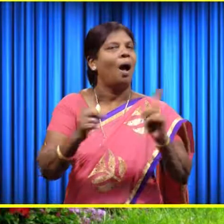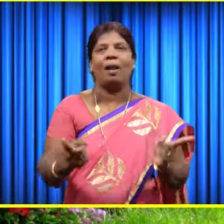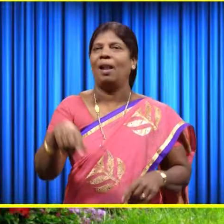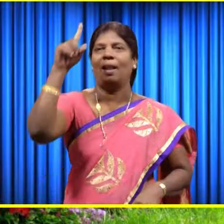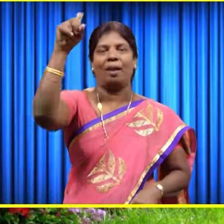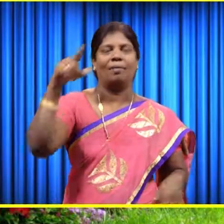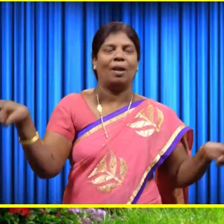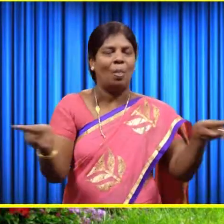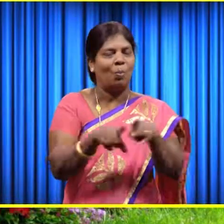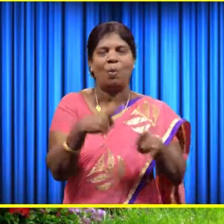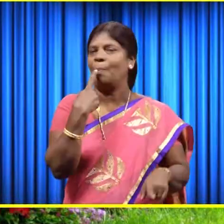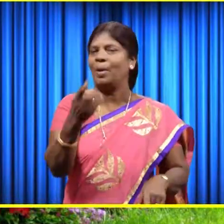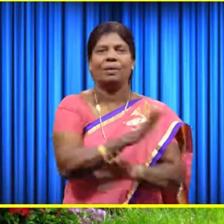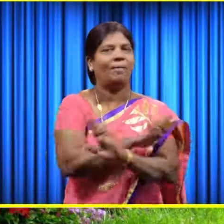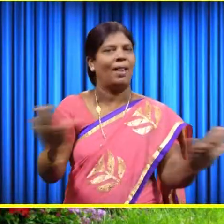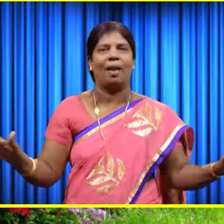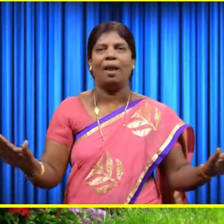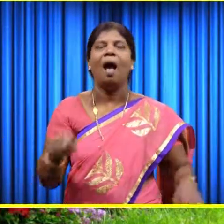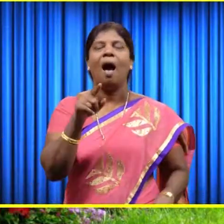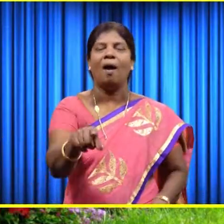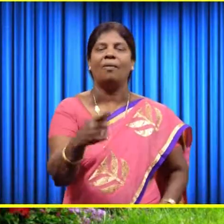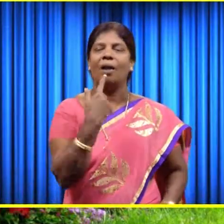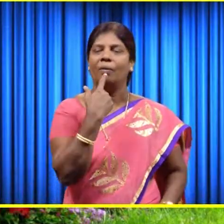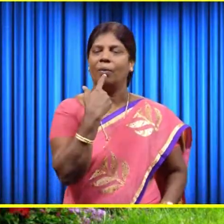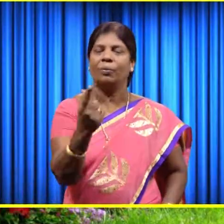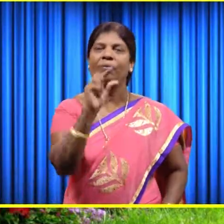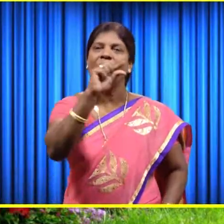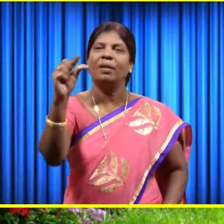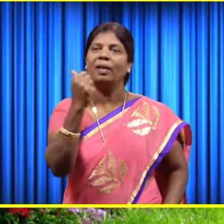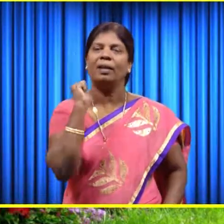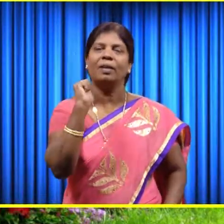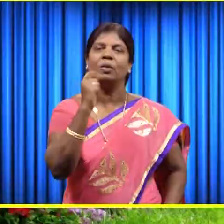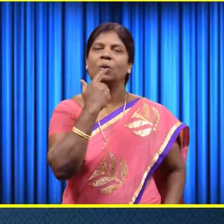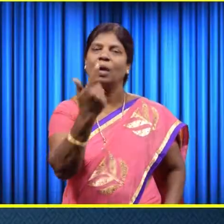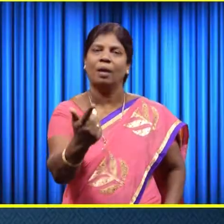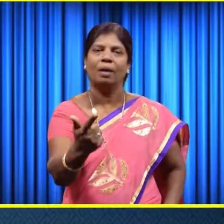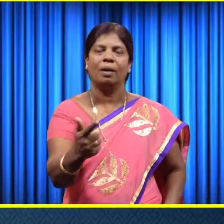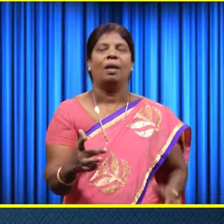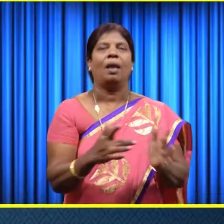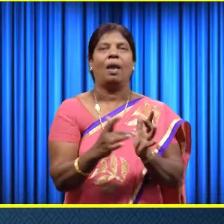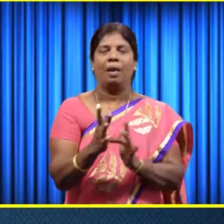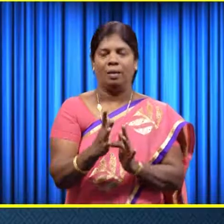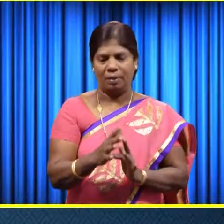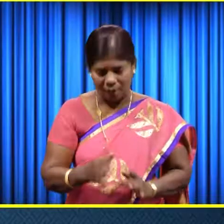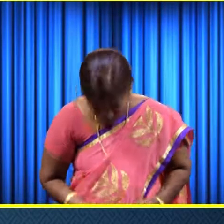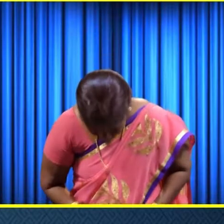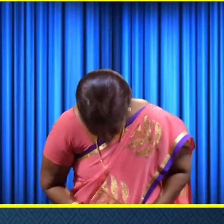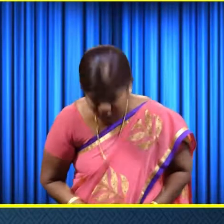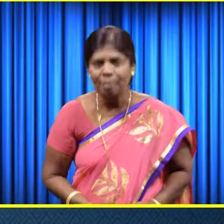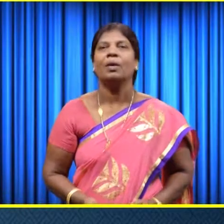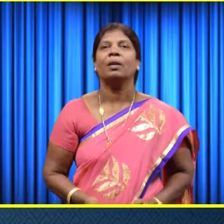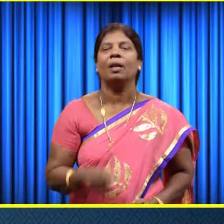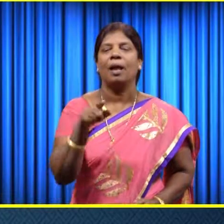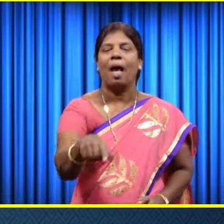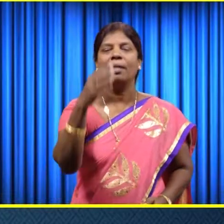ஆண்டவர் அப்படி பேசவில்லை. ஆண்டவர் அவளை பார்த்து பேசின வார்த்தை என்ன தெரியுமா? இயேசு நிமிர்ந்து அந்த